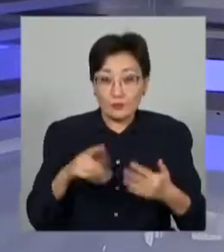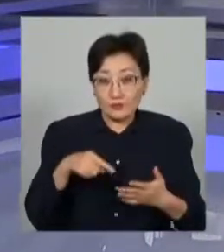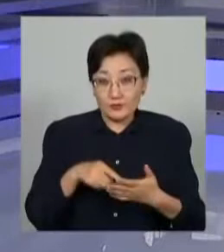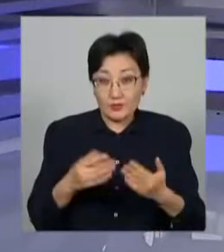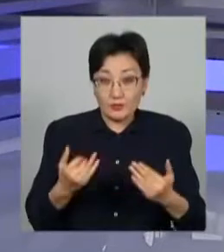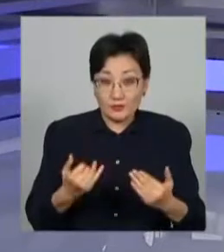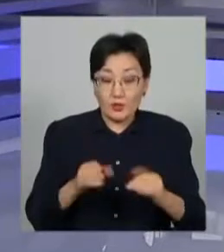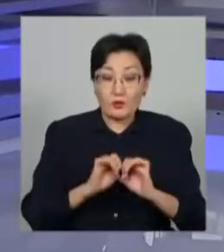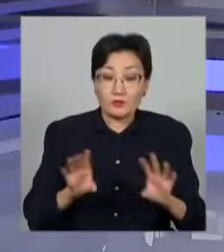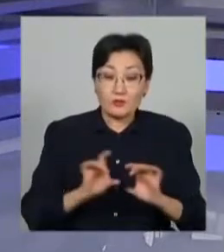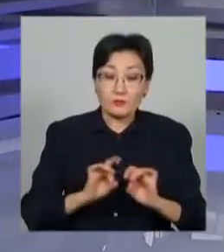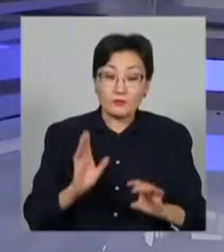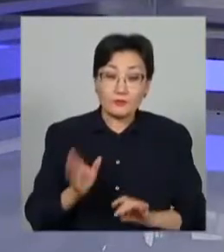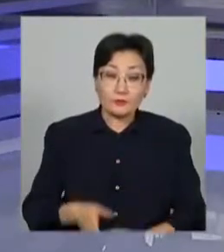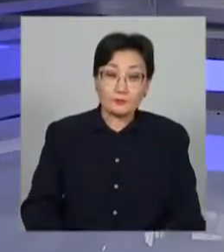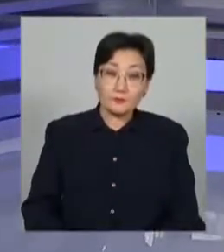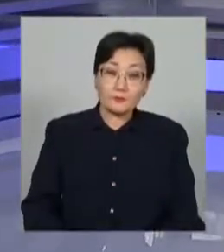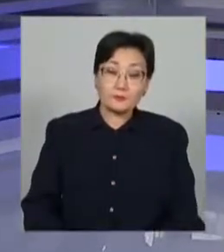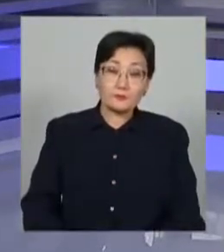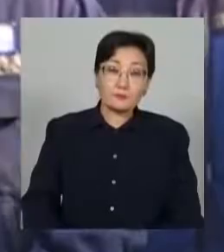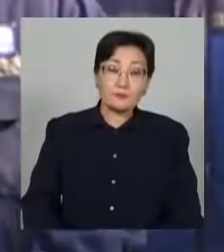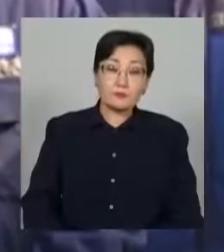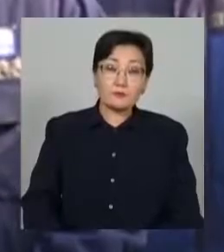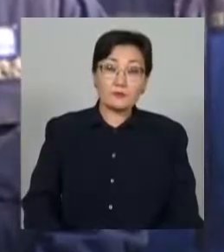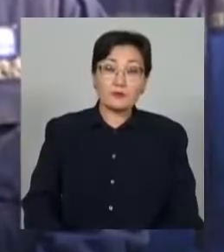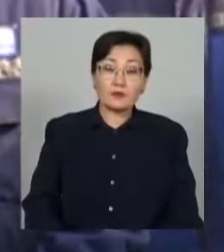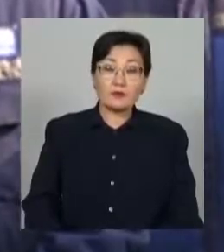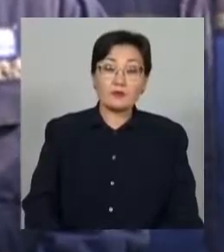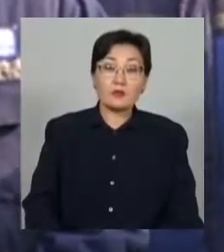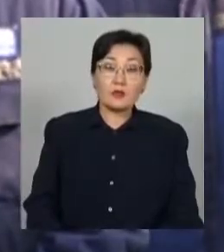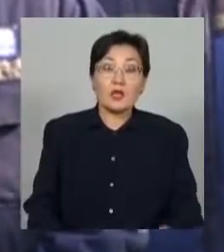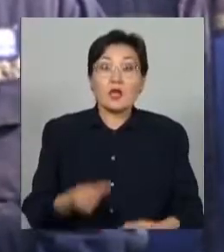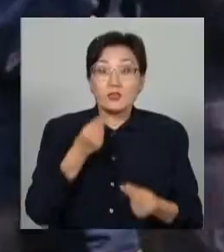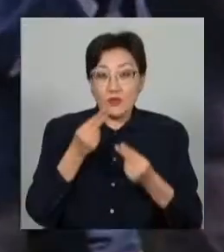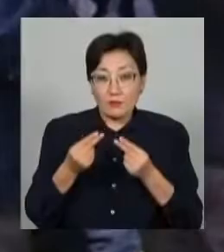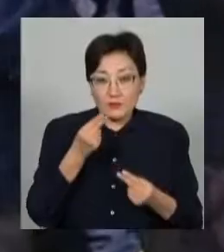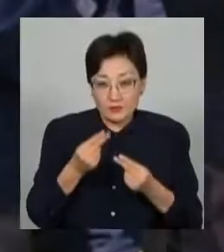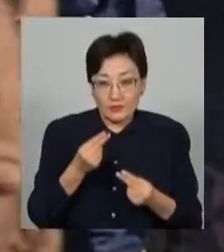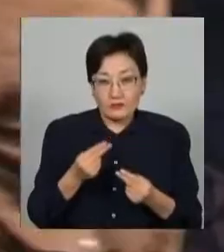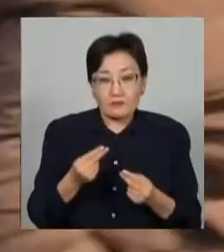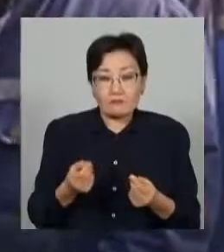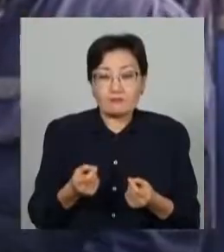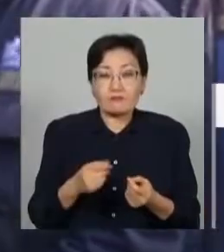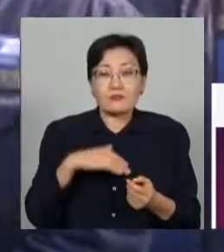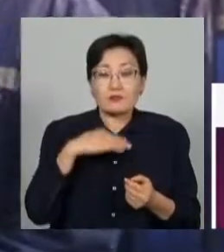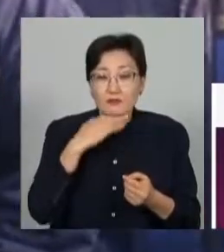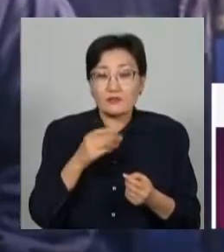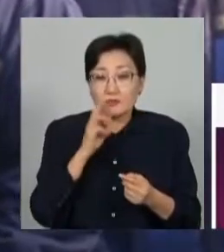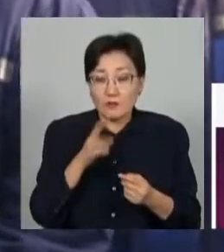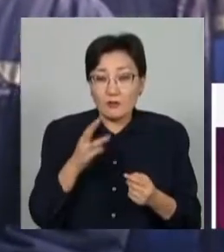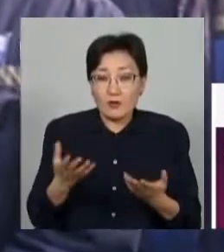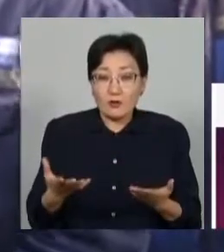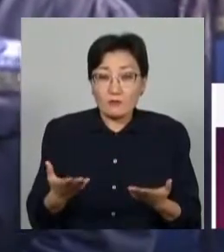мәселенің түйінін Мадина Оқас тарқатып көрді. Әйтеуір тамақ ішкенге әрең жеткіземіз. Міне жүрдік осылай,